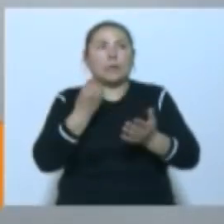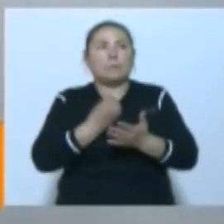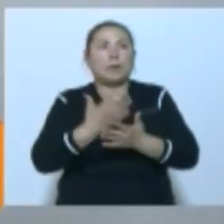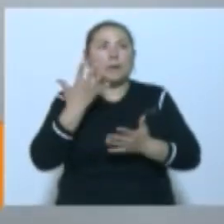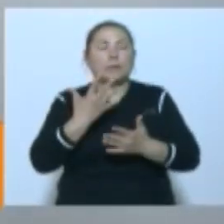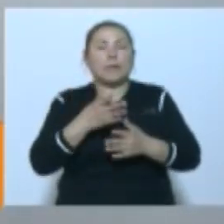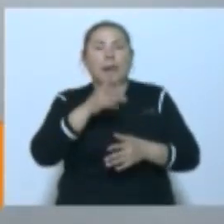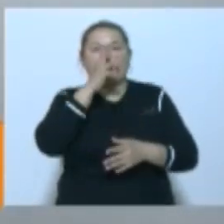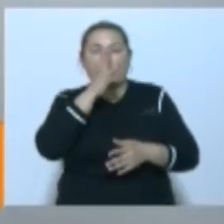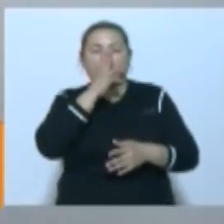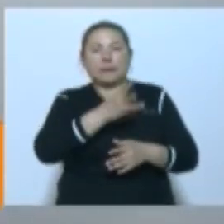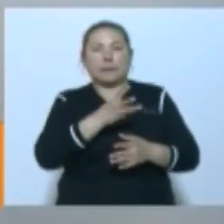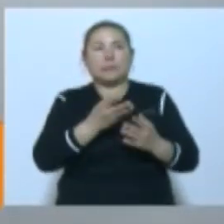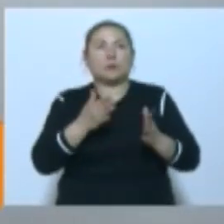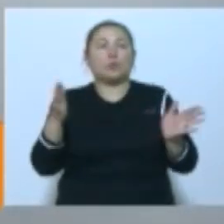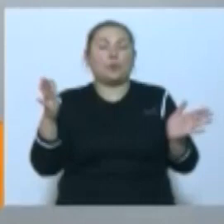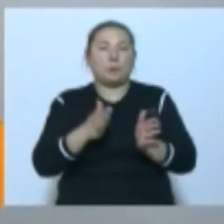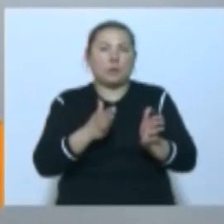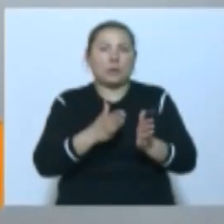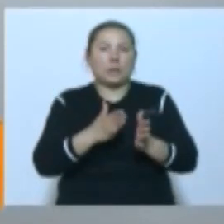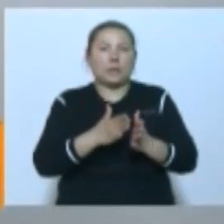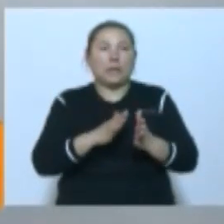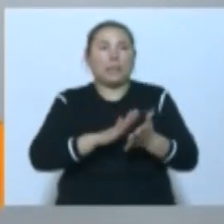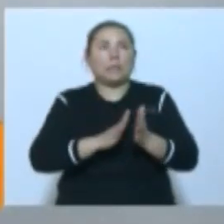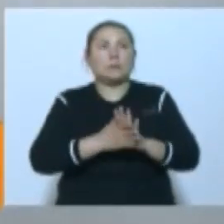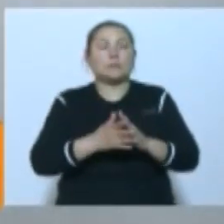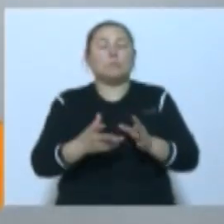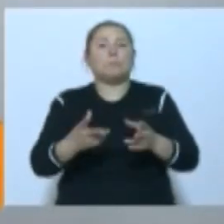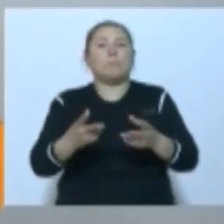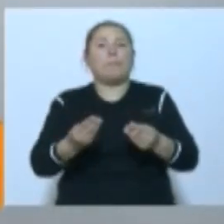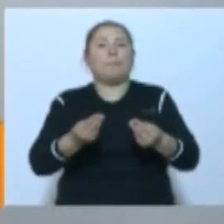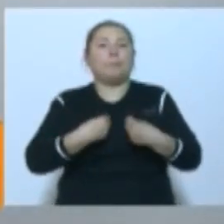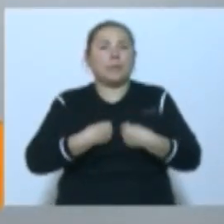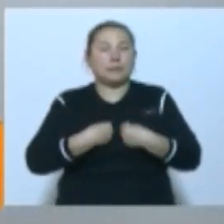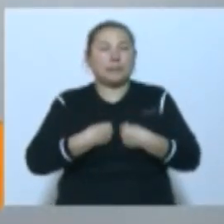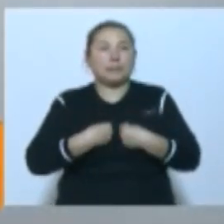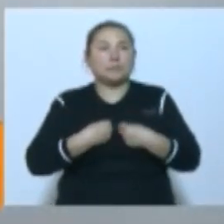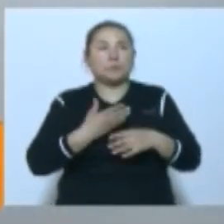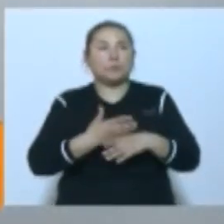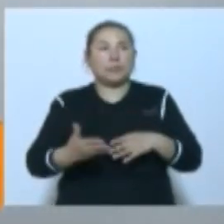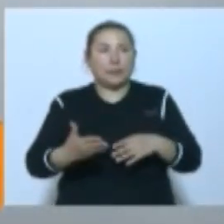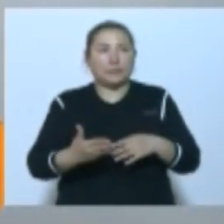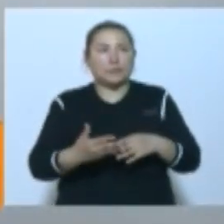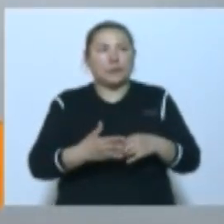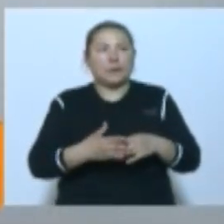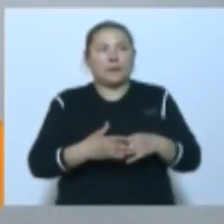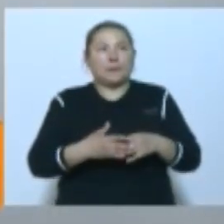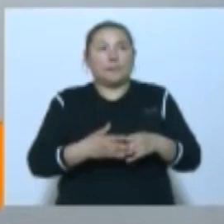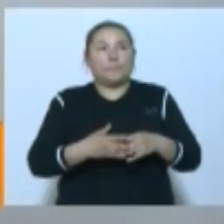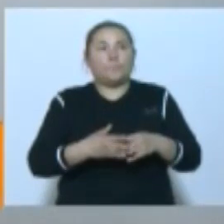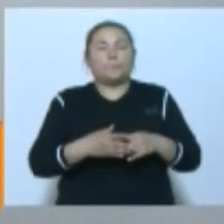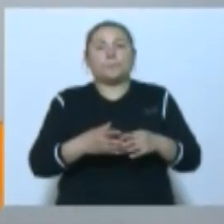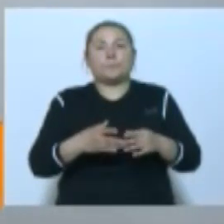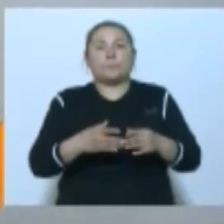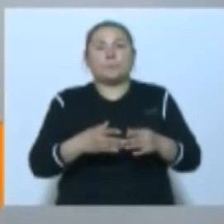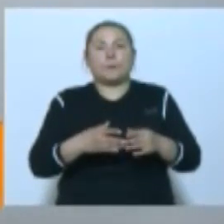олардың айлықтарын біз төмендеттік. Олар бізге келісім берді, төмендеттік. Сол себеппен қазір үнемдеп жатырмыз. Үнемделген